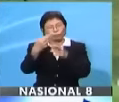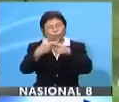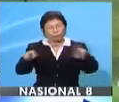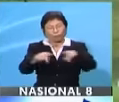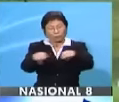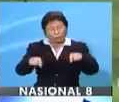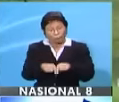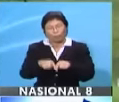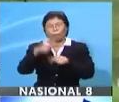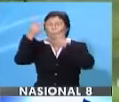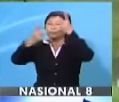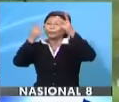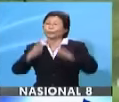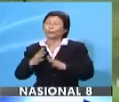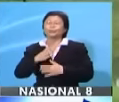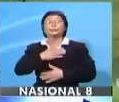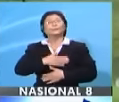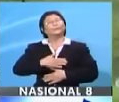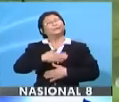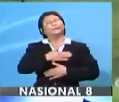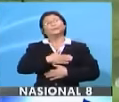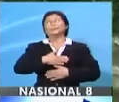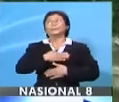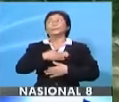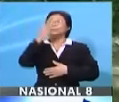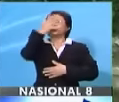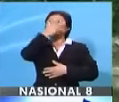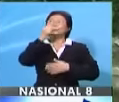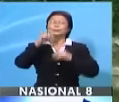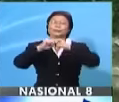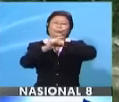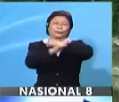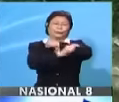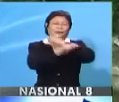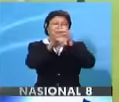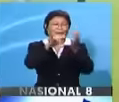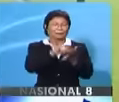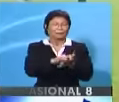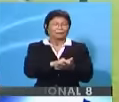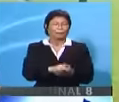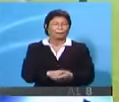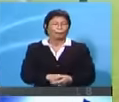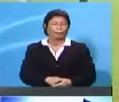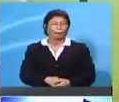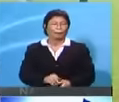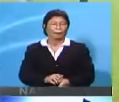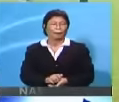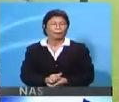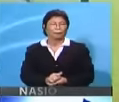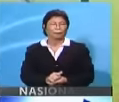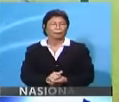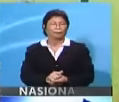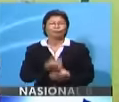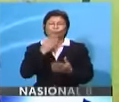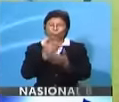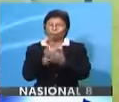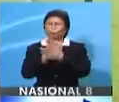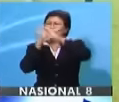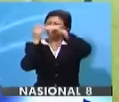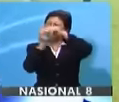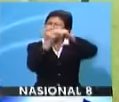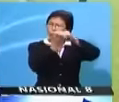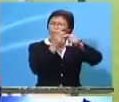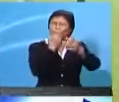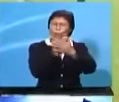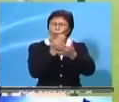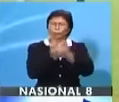ruang untuk pengunjung menikmati keindahan taman ini. Taman Awam Bukit Lagi ini saya rasa baguslah peminatan dia kan. Sebab sebelum